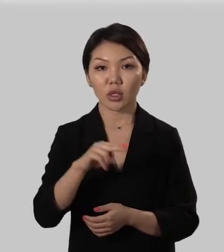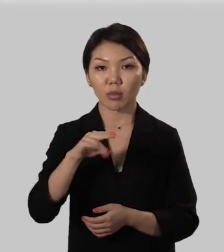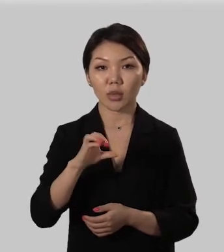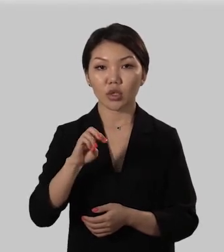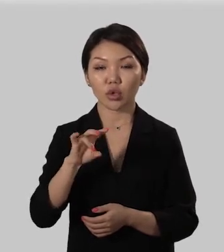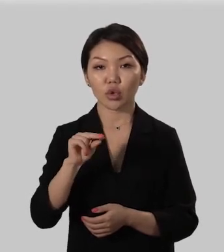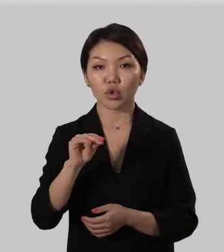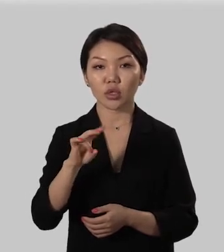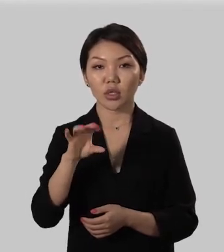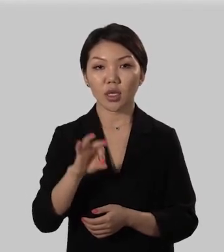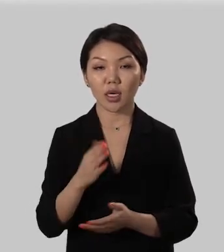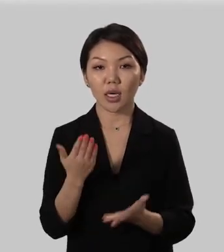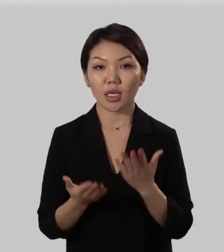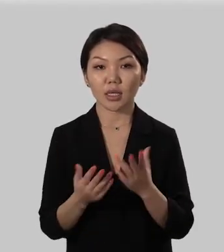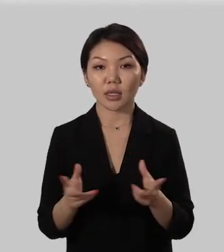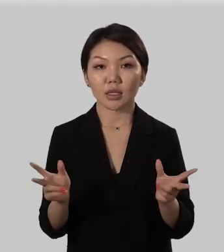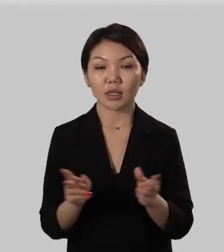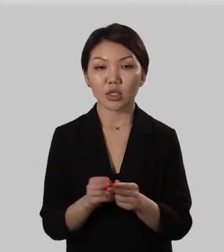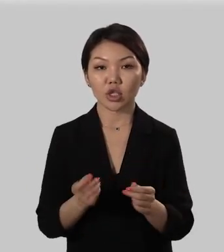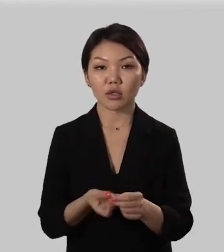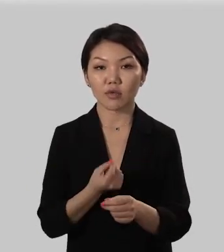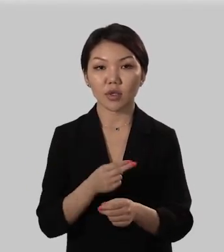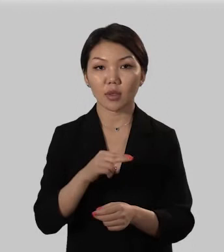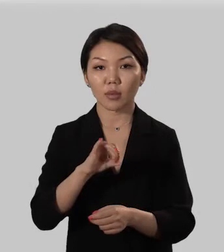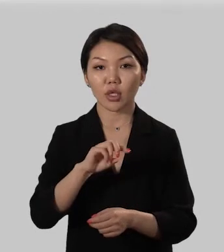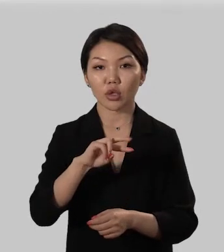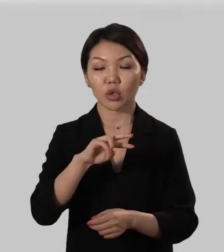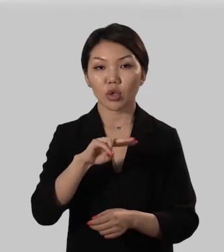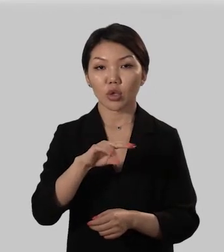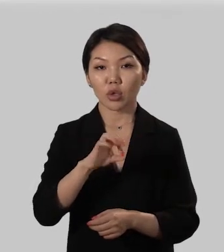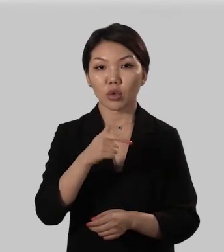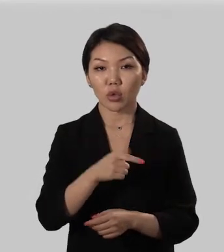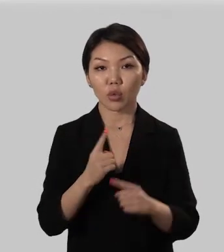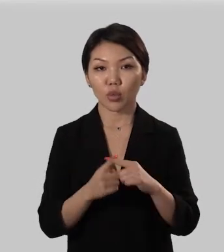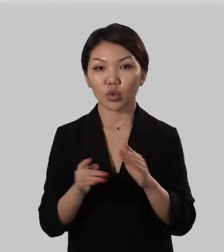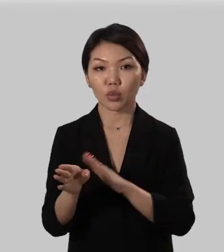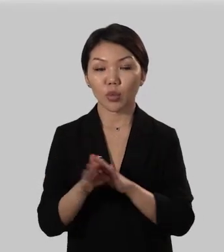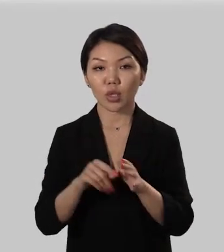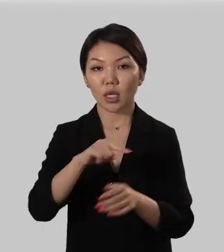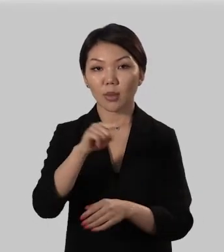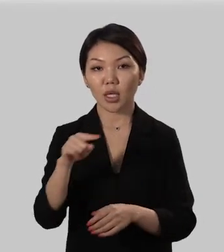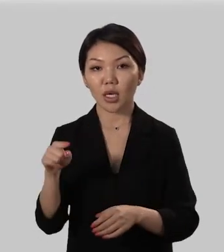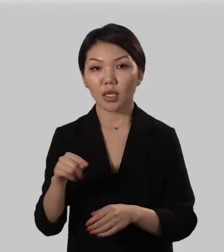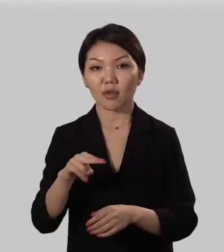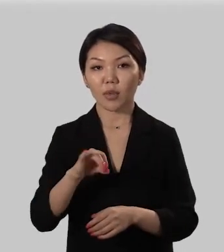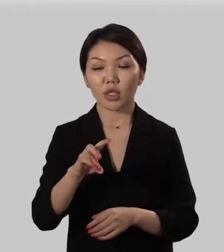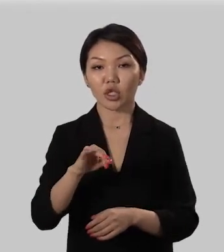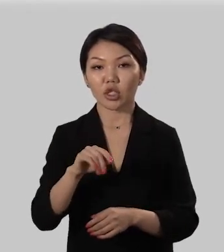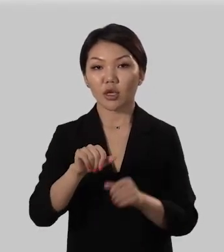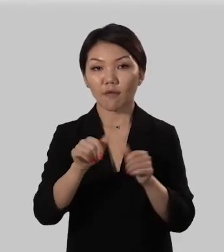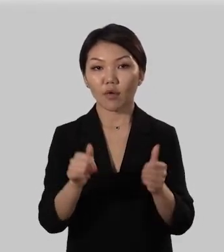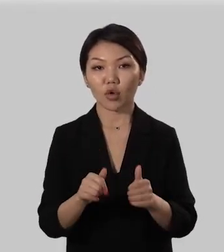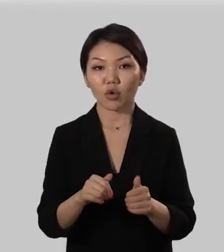если возникли из сочетания предлог плюс полная прилагательное в подержанной форме вручную